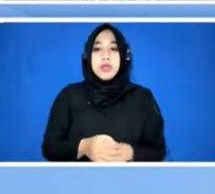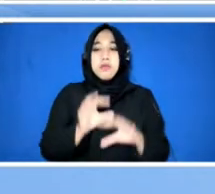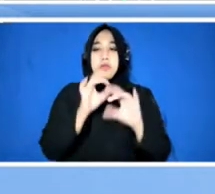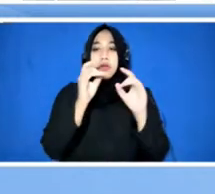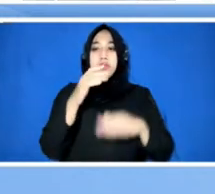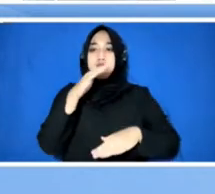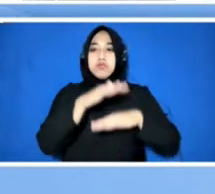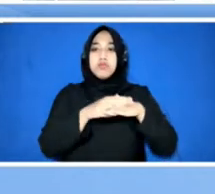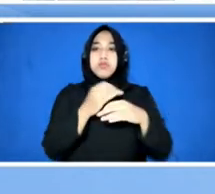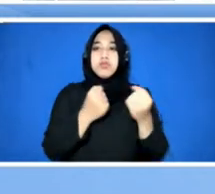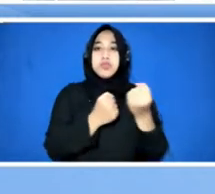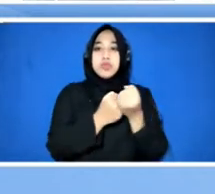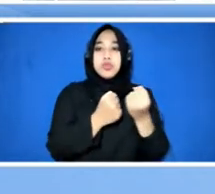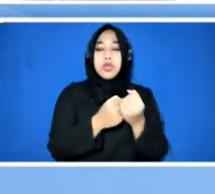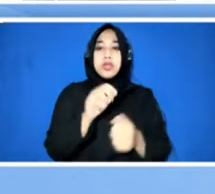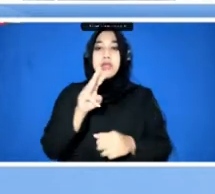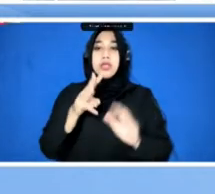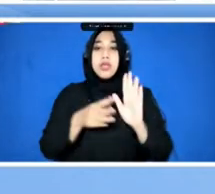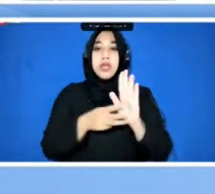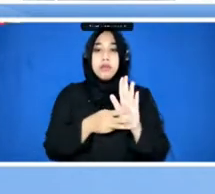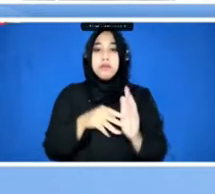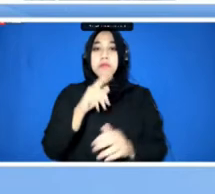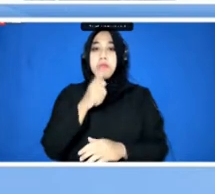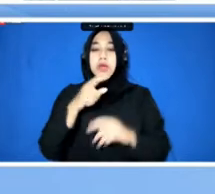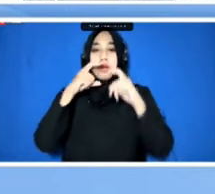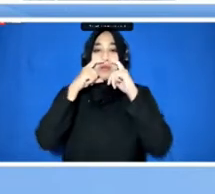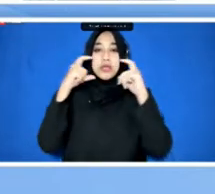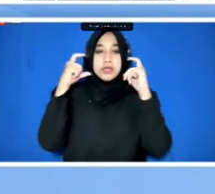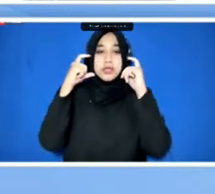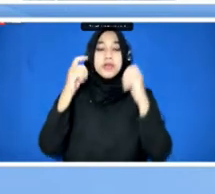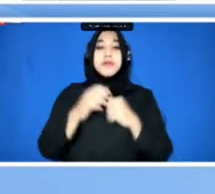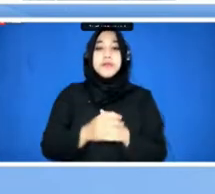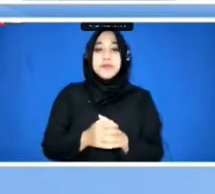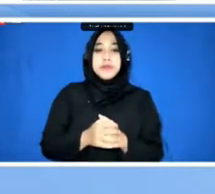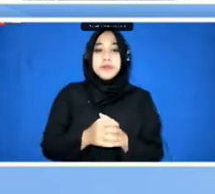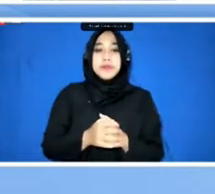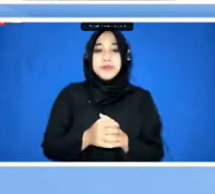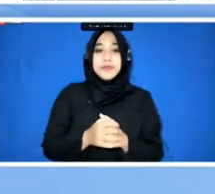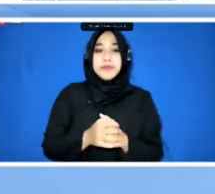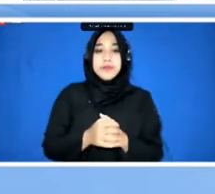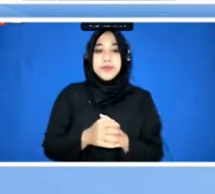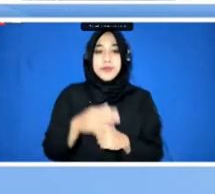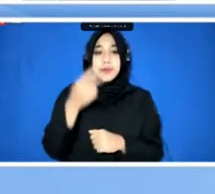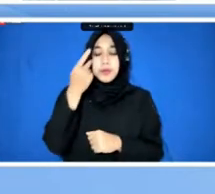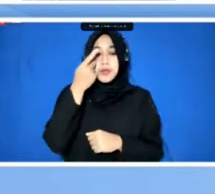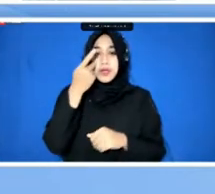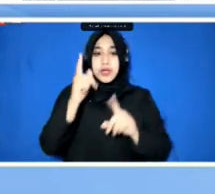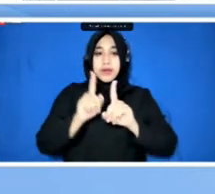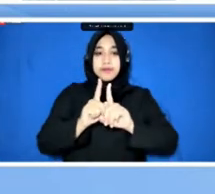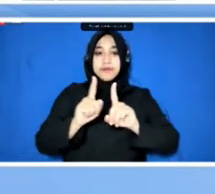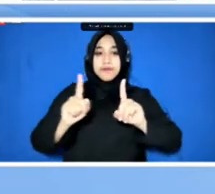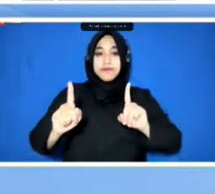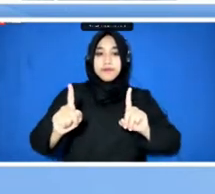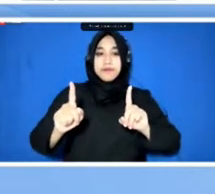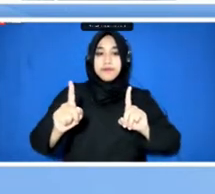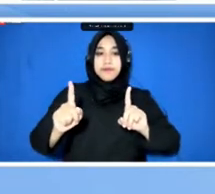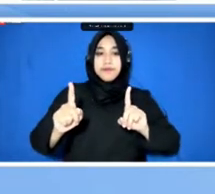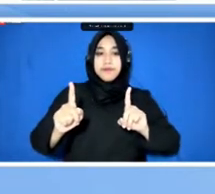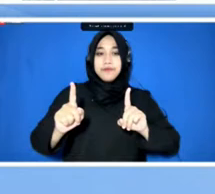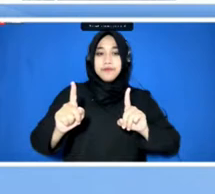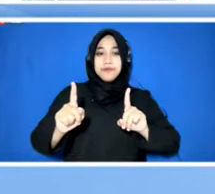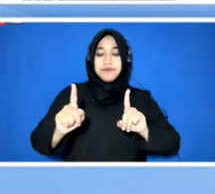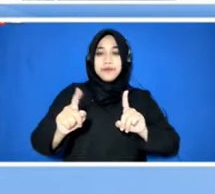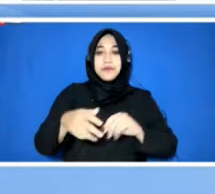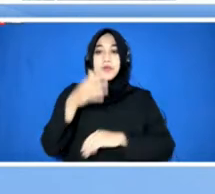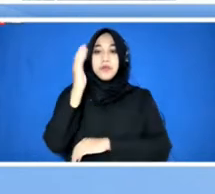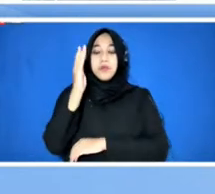upaya edukasi 3M, memakai masker, recording in progress, dan menjaga jarak. Webinar ini